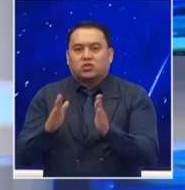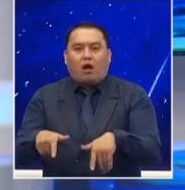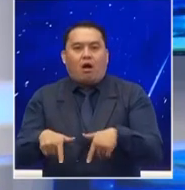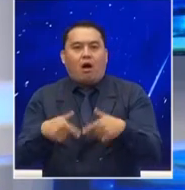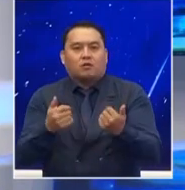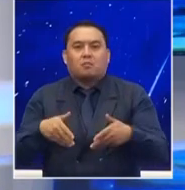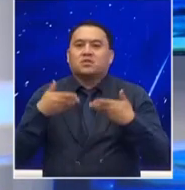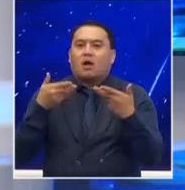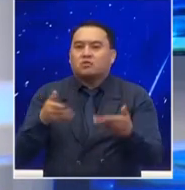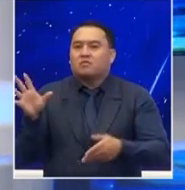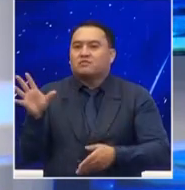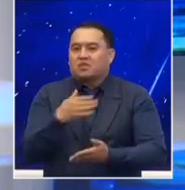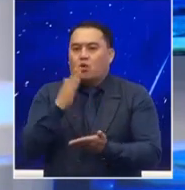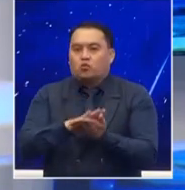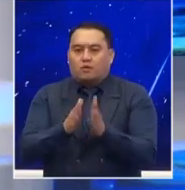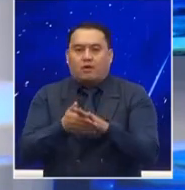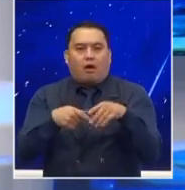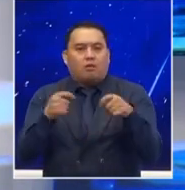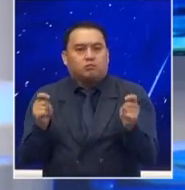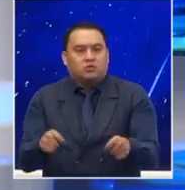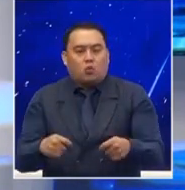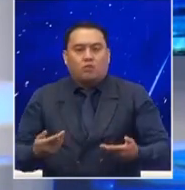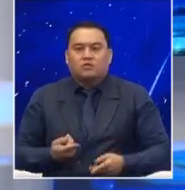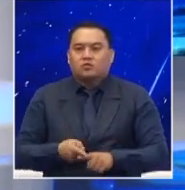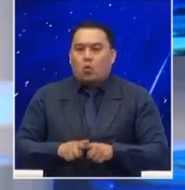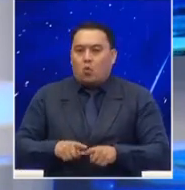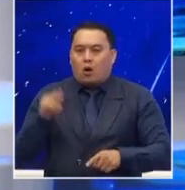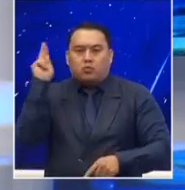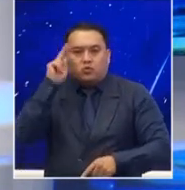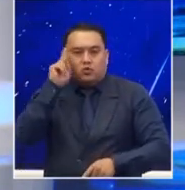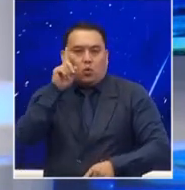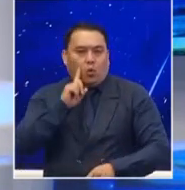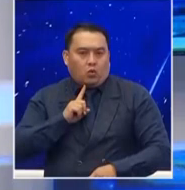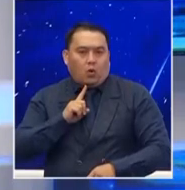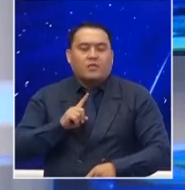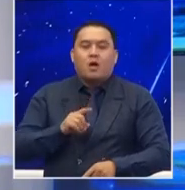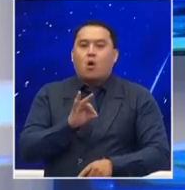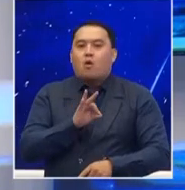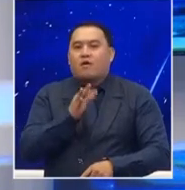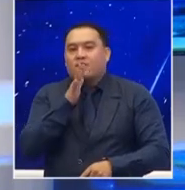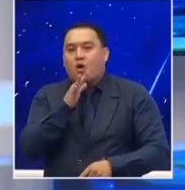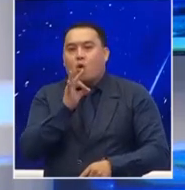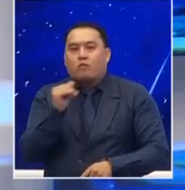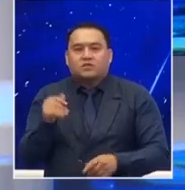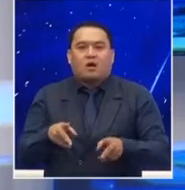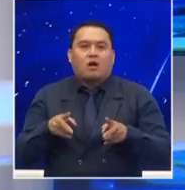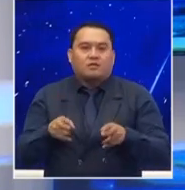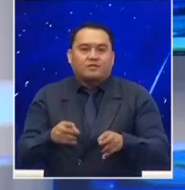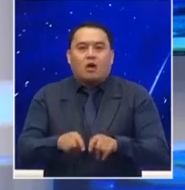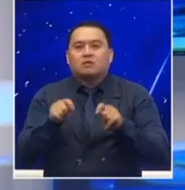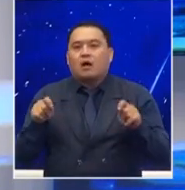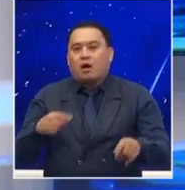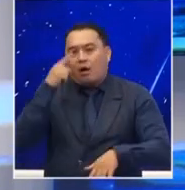типа предусмотрены все условия благоприятного пребывания и обучения учащихся. Во время официальной церемонии